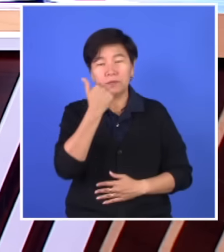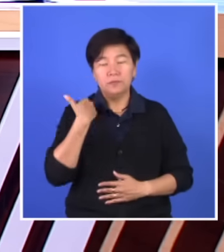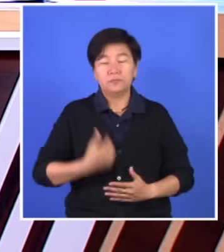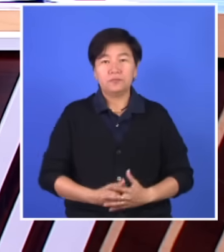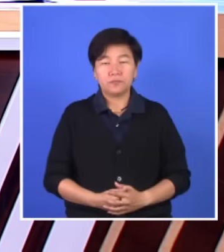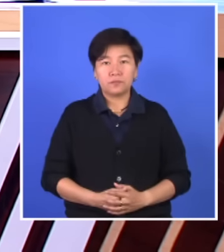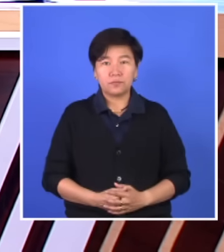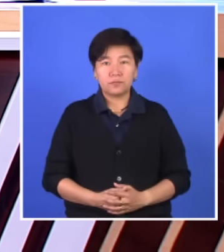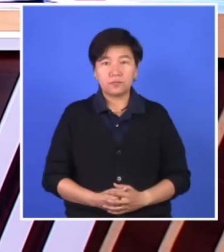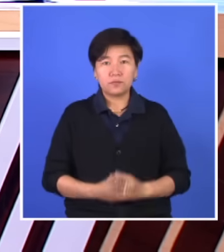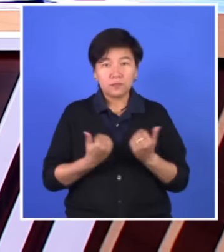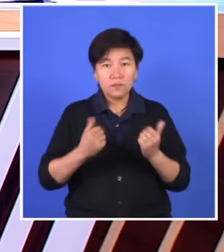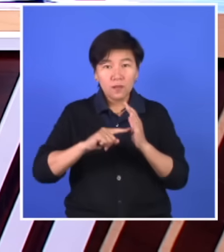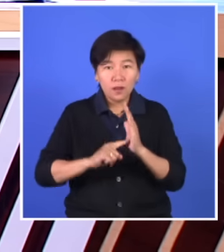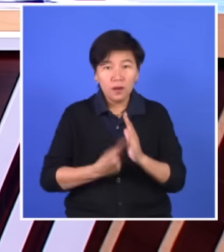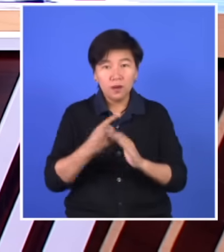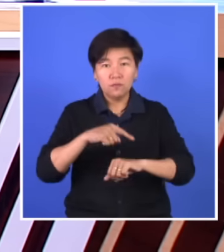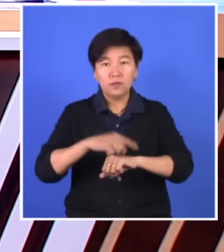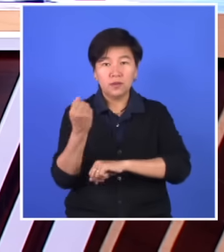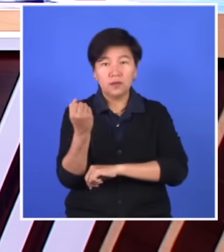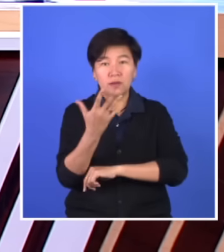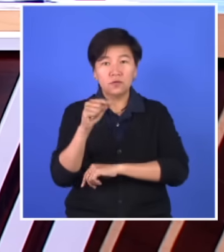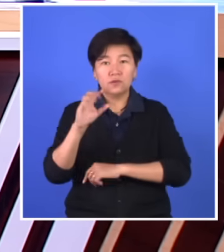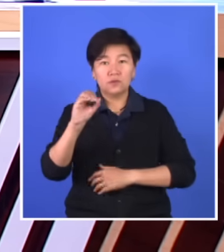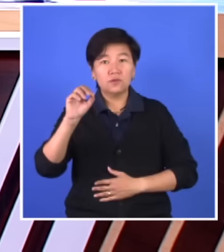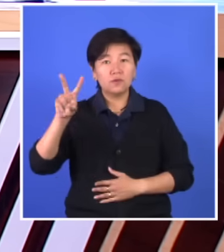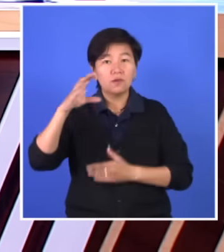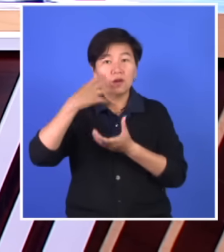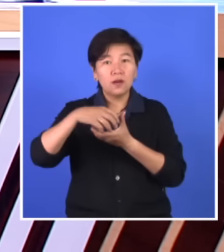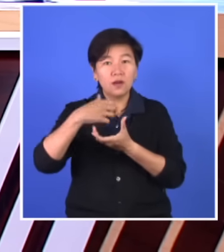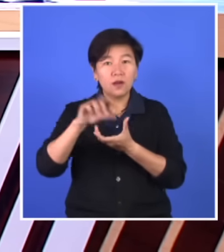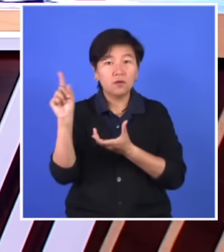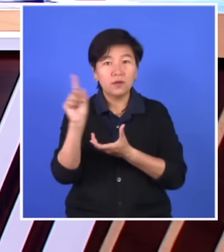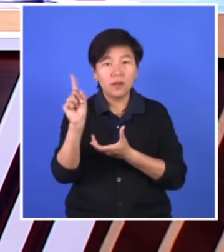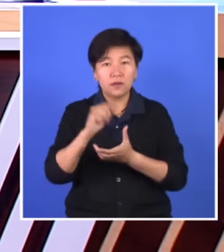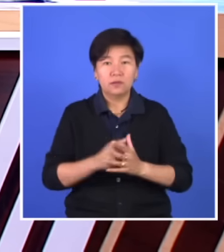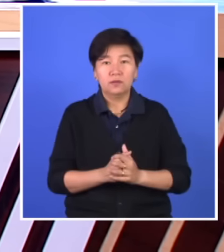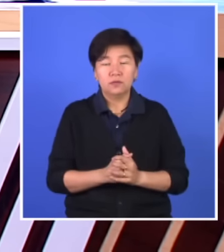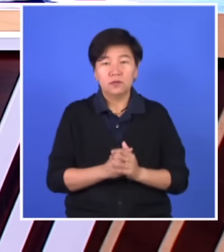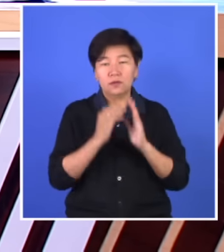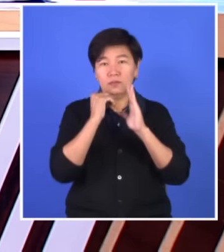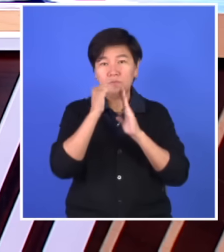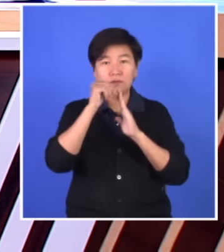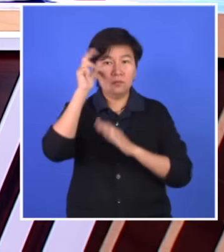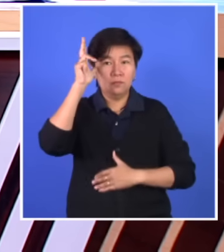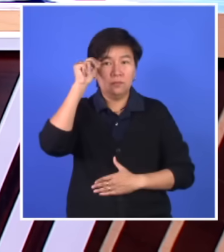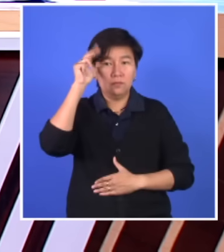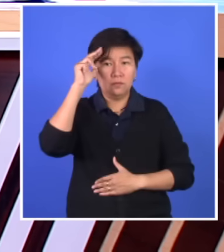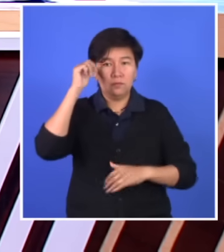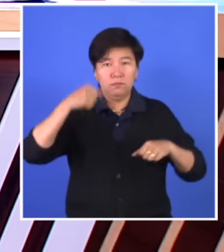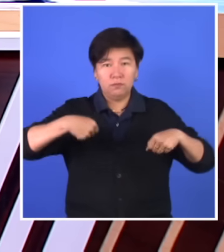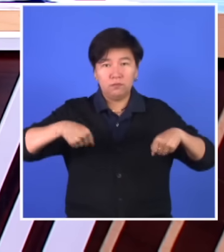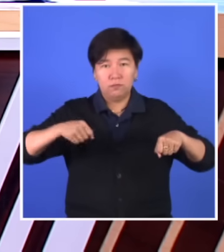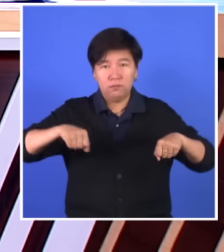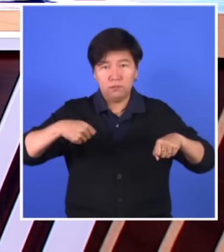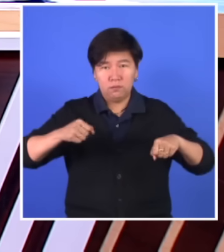นะอ้าเรามาเริ่มต้นในเช้าวันนี้ 5:2นเป็นเรื่องของอุบัติเหตุเกิดขึ้นอยู่ที่จังหวัดลำปางนะครับมอเตอร์ไซค์ขับไปนะครับ